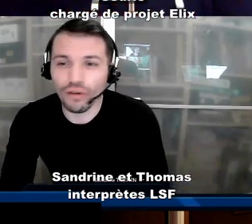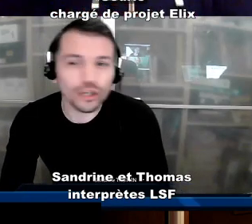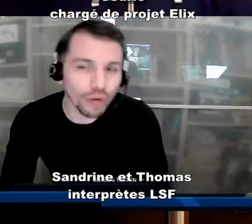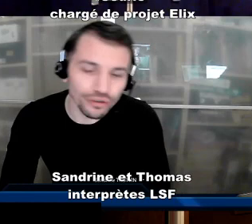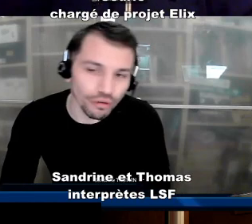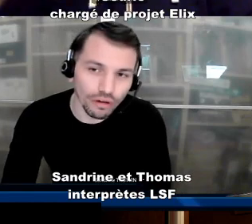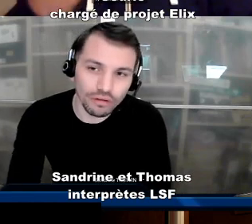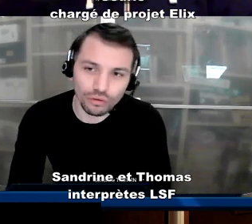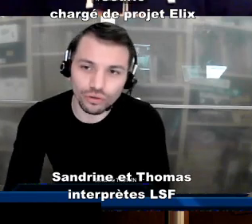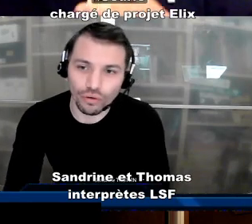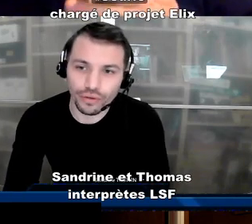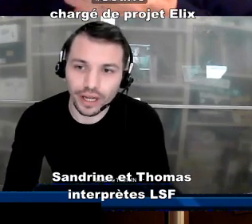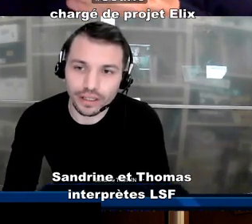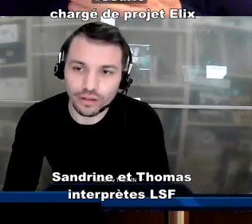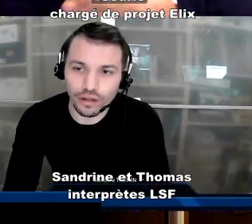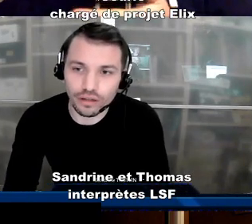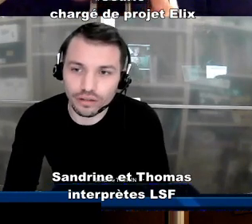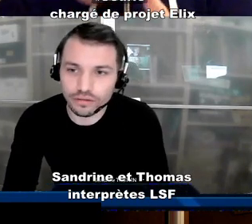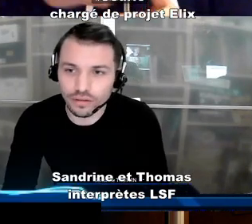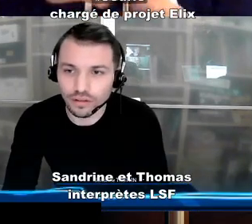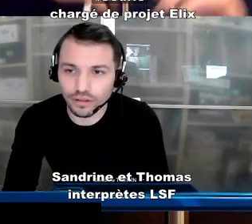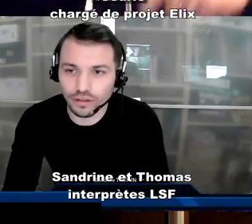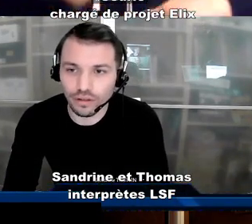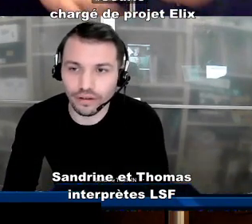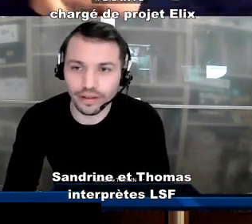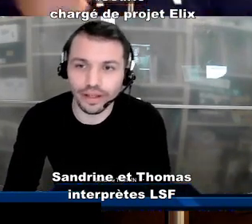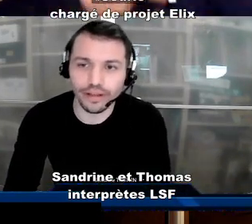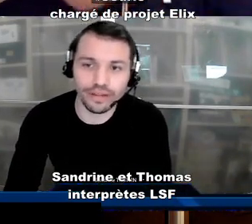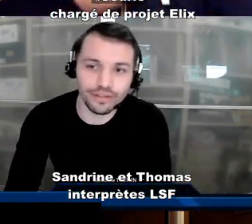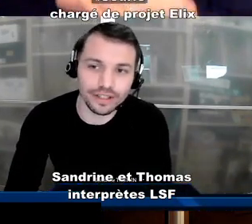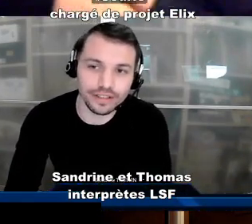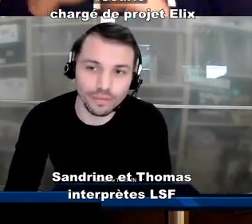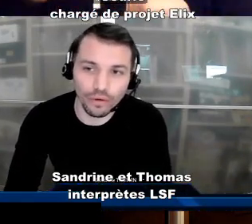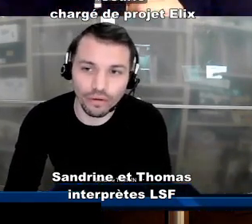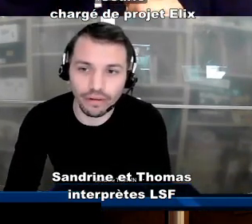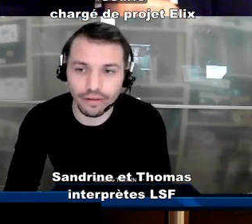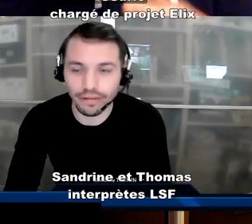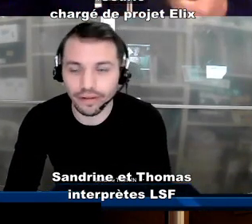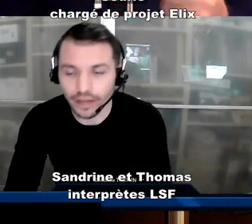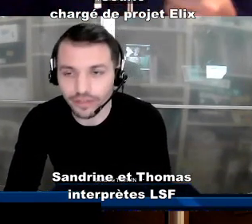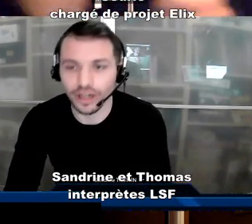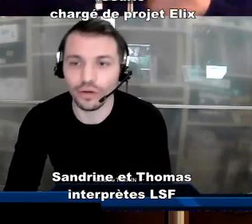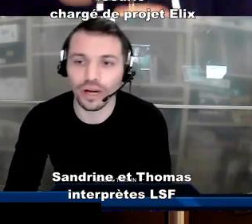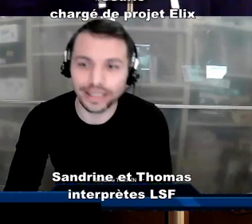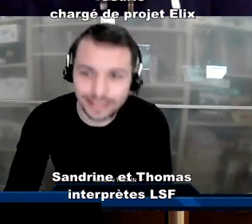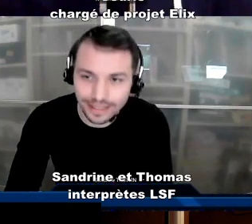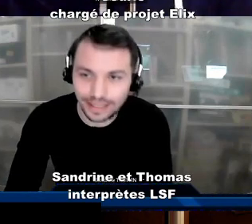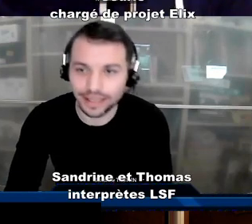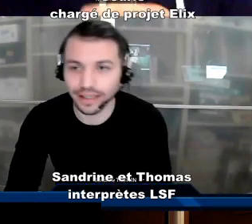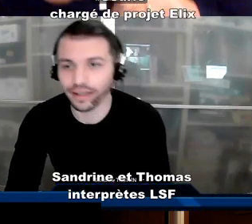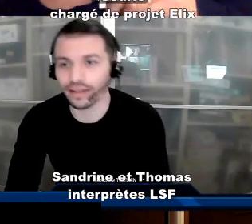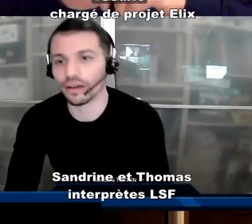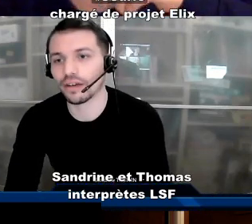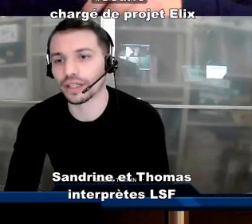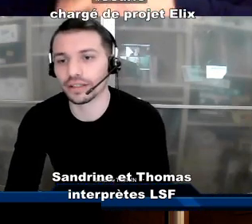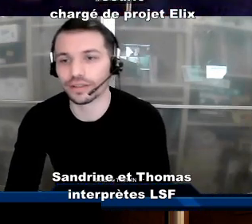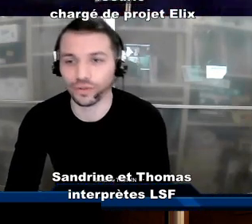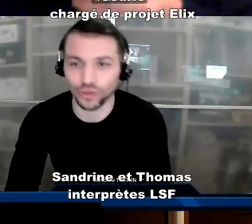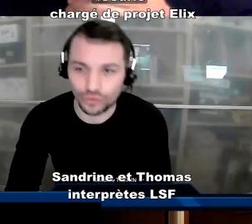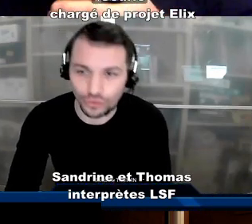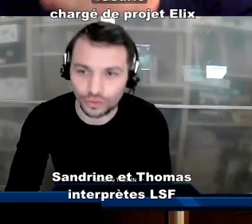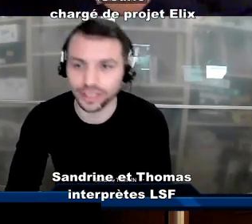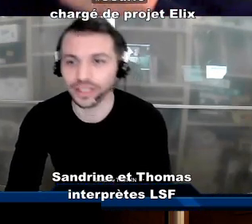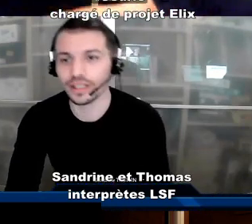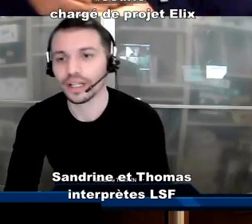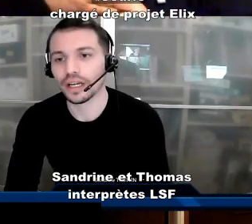l'école. Je devais avoir 3 ans hein, quand je suis rentré à l'école. Il y avait effectivement, voilà, il fallait oraliser avec des